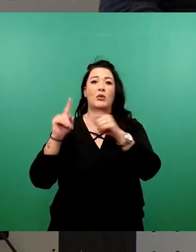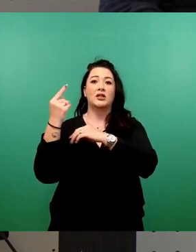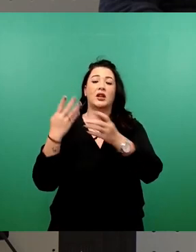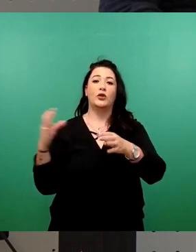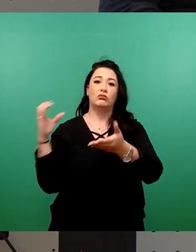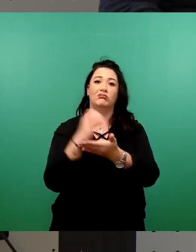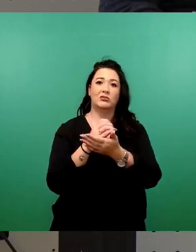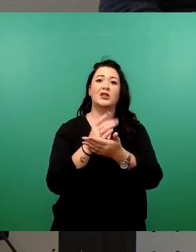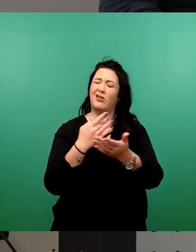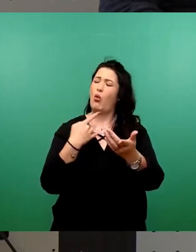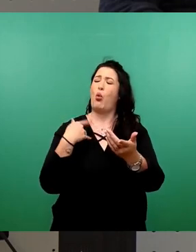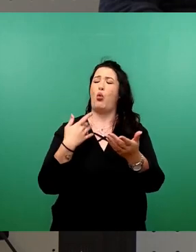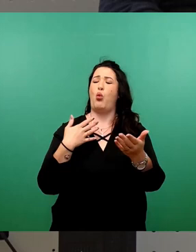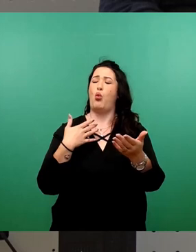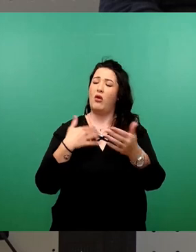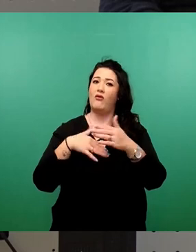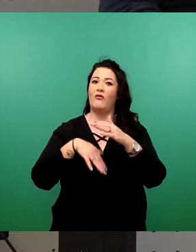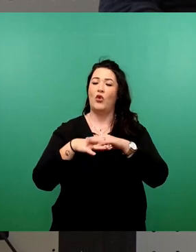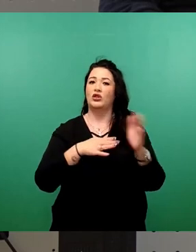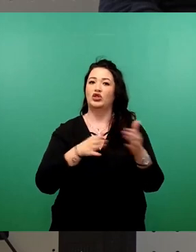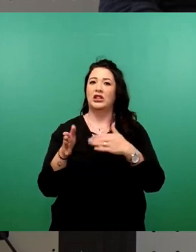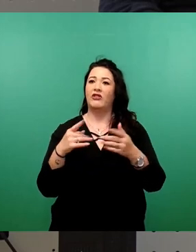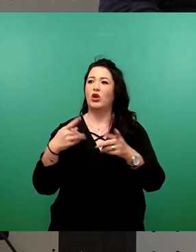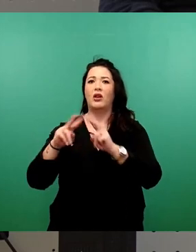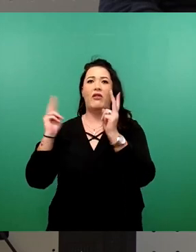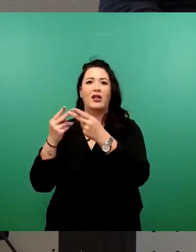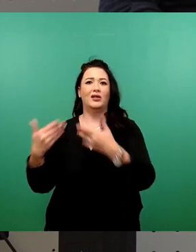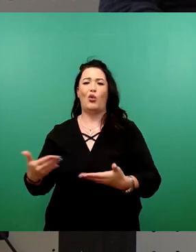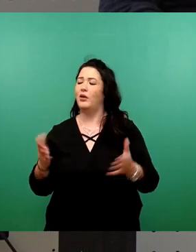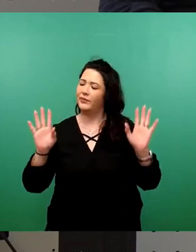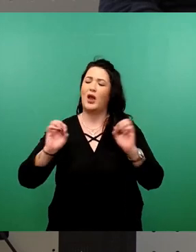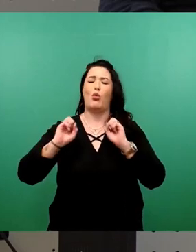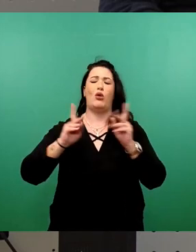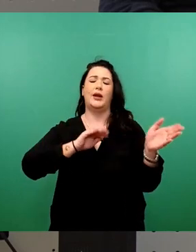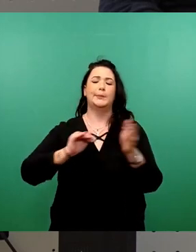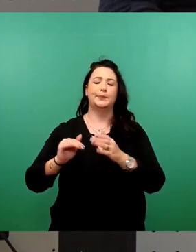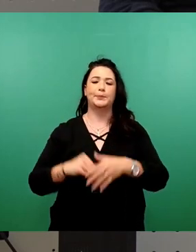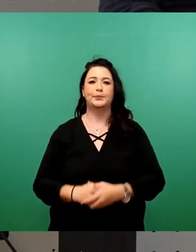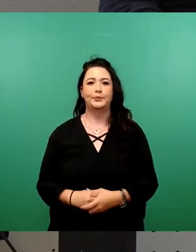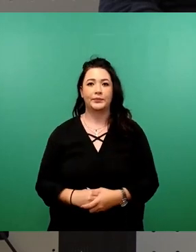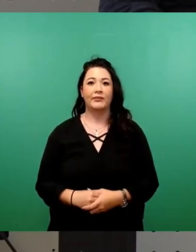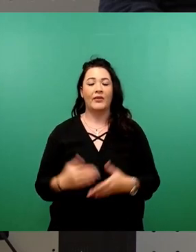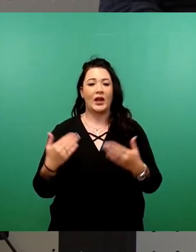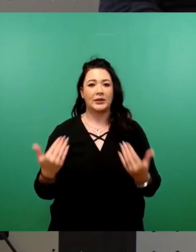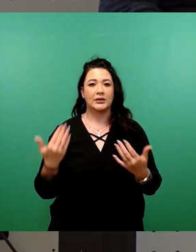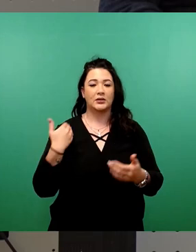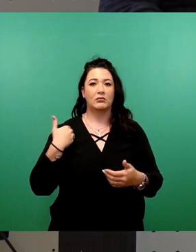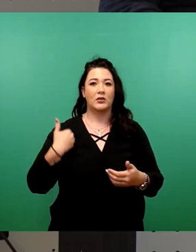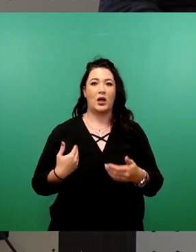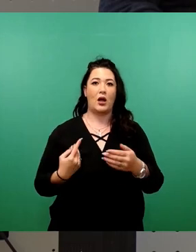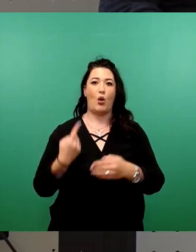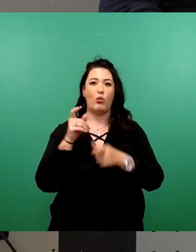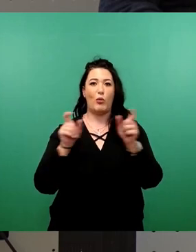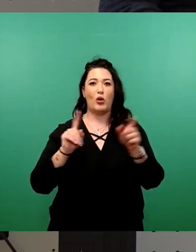gewesen von der richtigen Ordnung der Dinge der Welt. So, okay. Herr Oberbürgermeister, ich dachte, dass ich mich